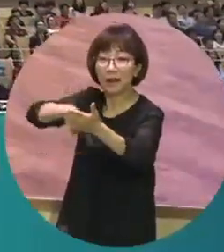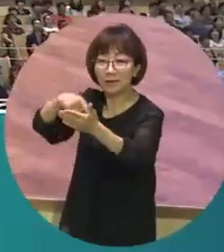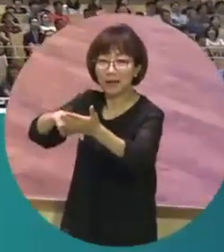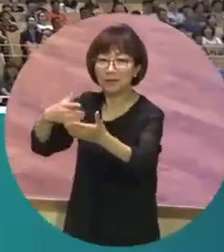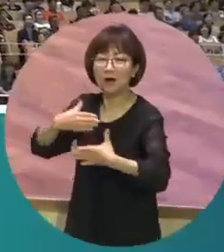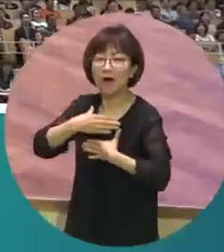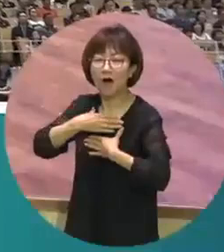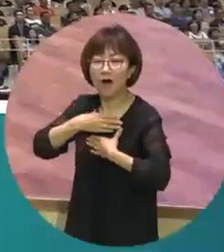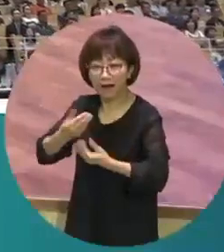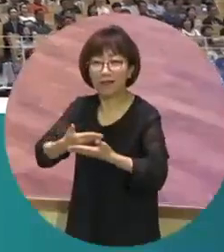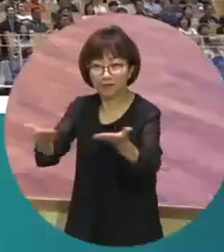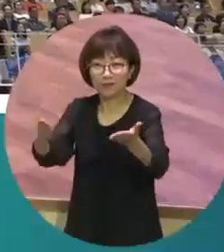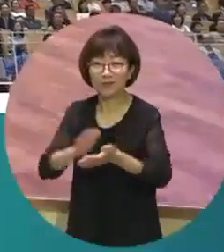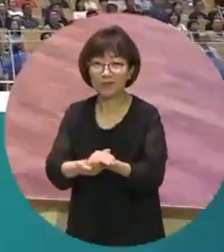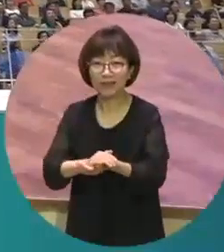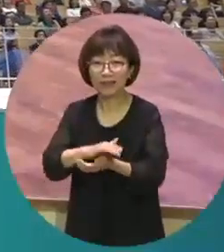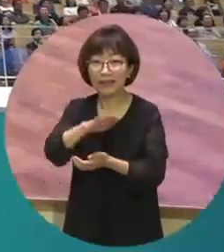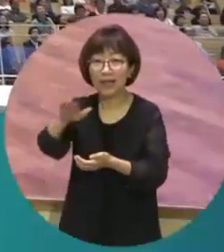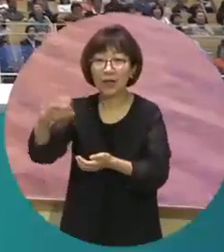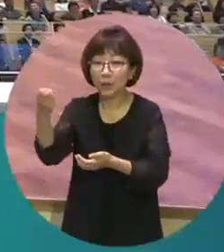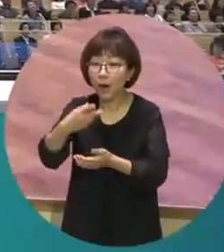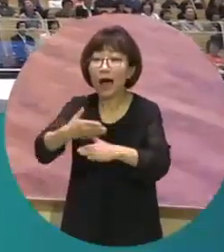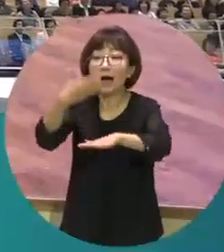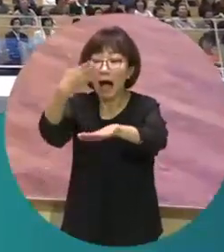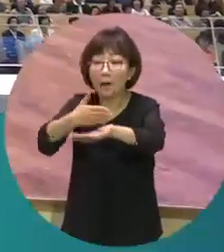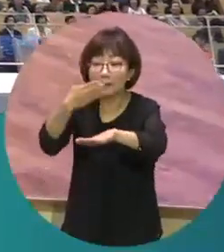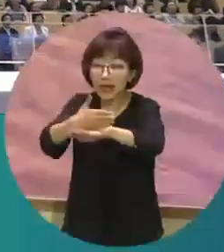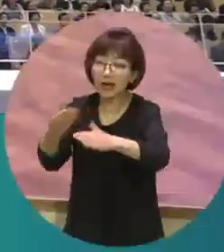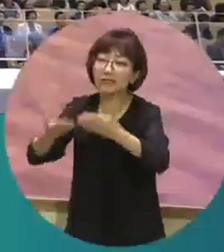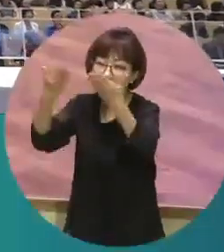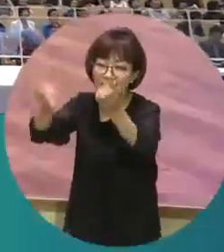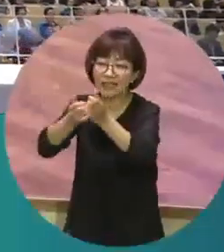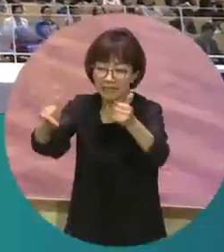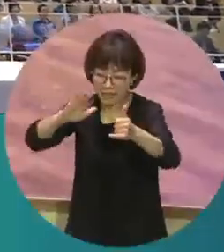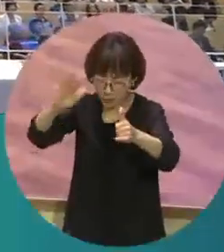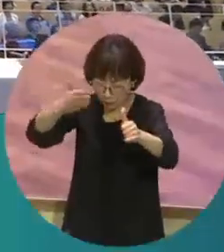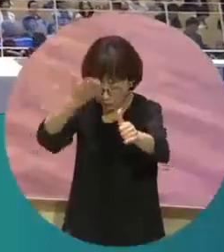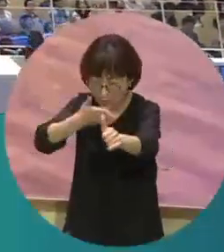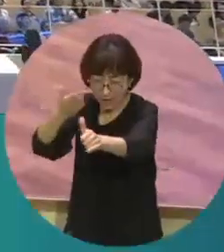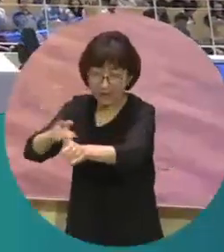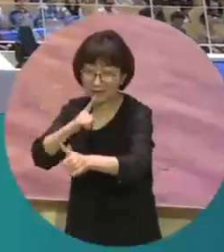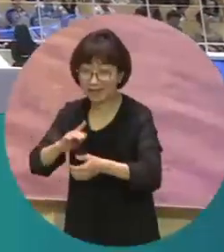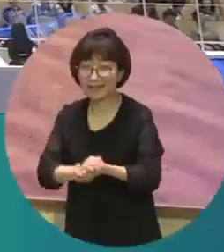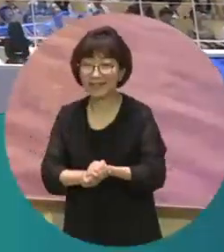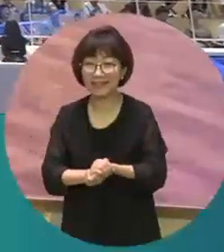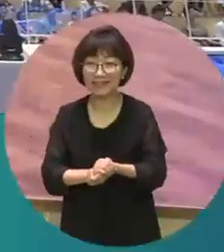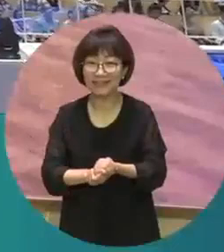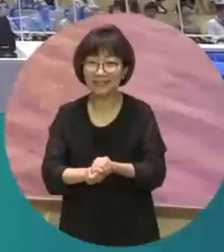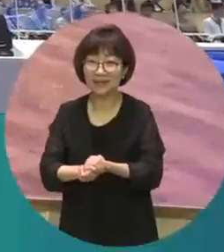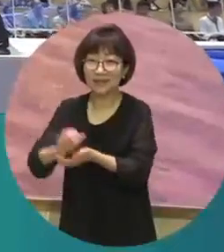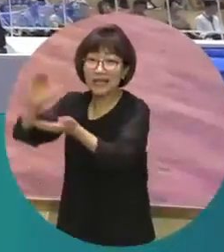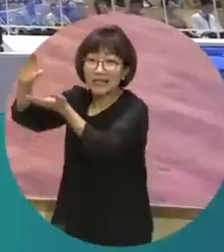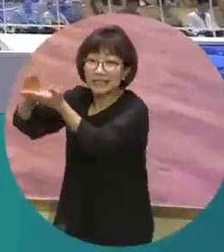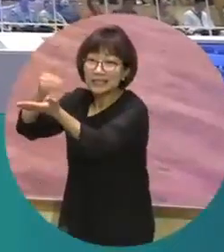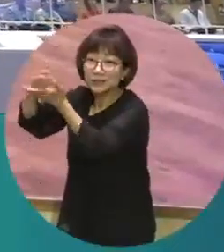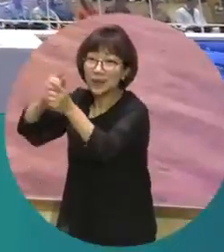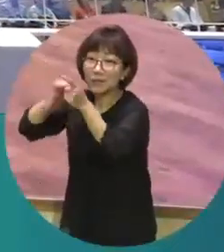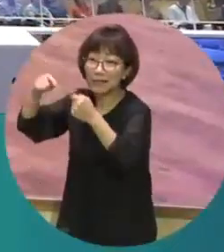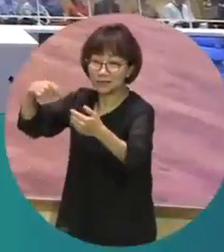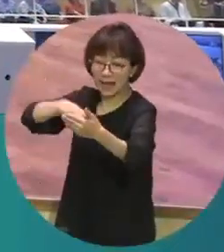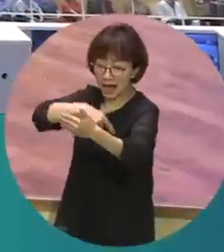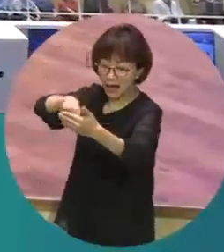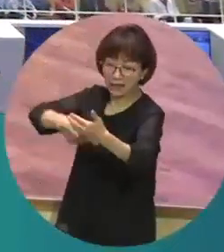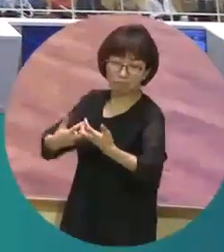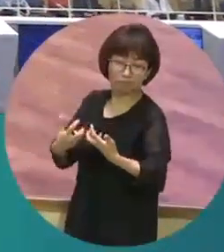부르심을 받았나니 너희는 또한 감사하는 자가 되라. 하나님의 그리스도의 말씀 너희 속에 풍성히